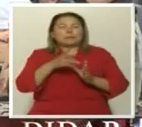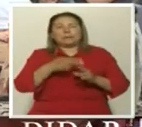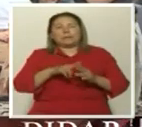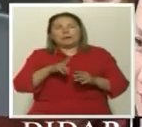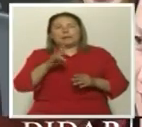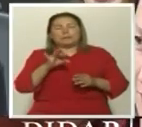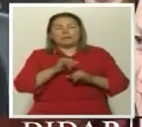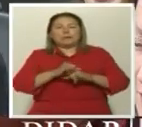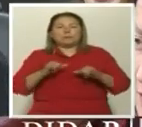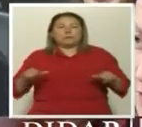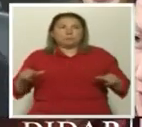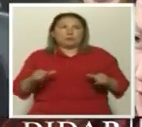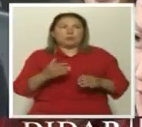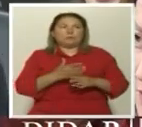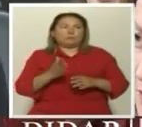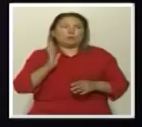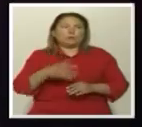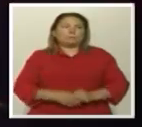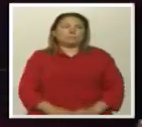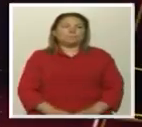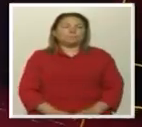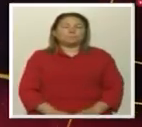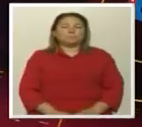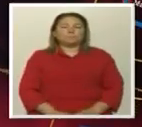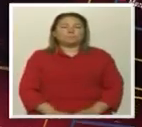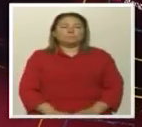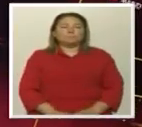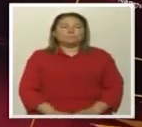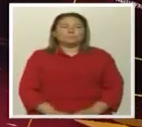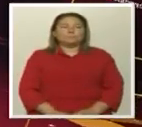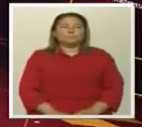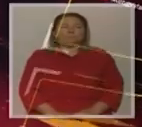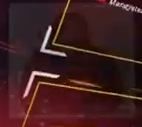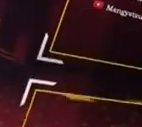қабілетін дамытып, әлеуетін арттыруға сеп болмақ. Мөлдір Батырбай, Нұрсұлтан Нұржан, Дидар.